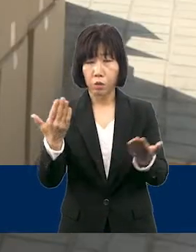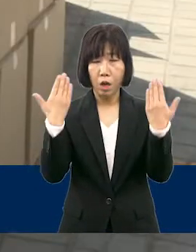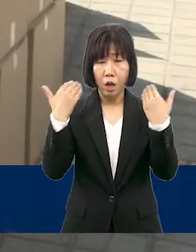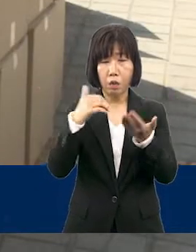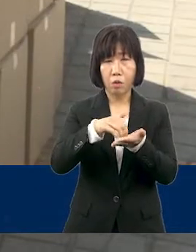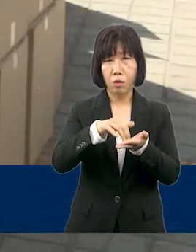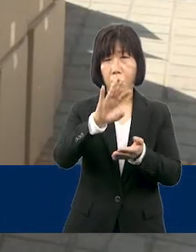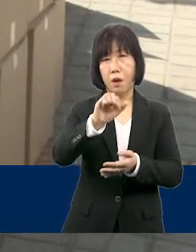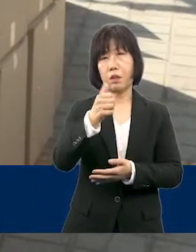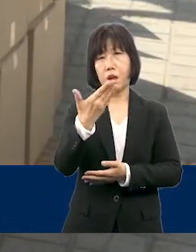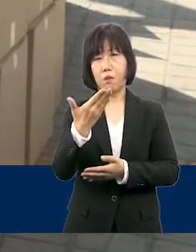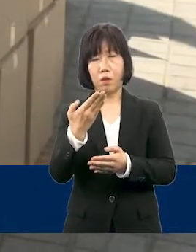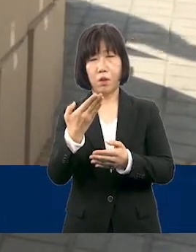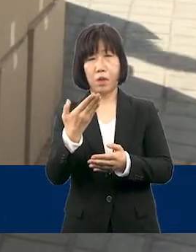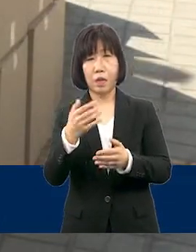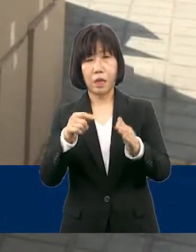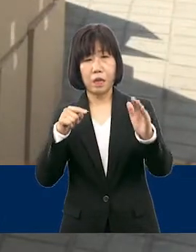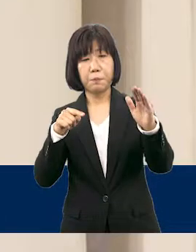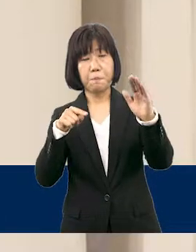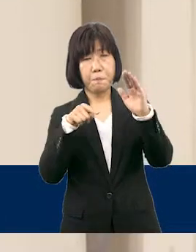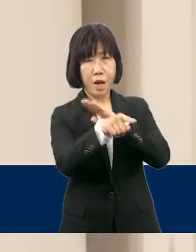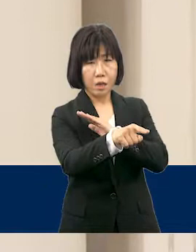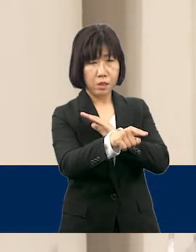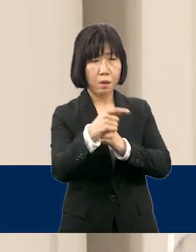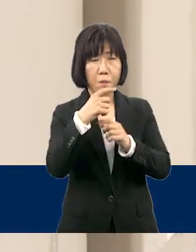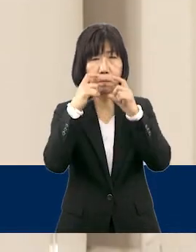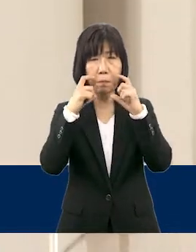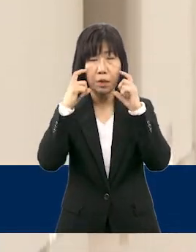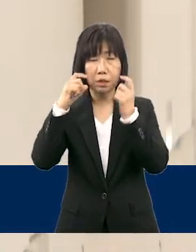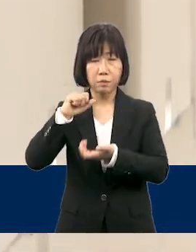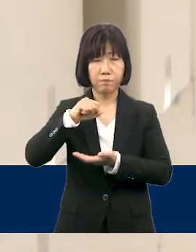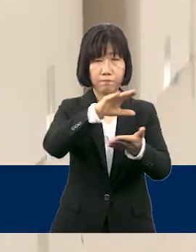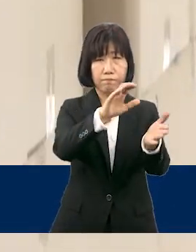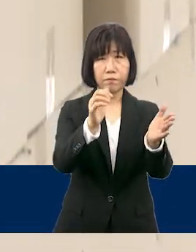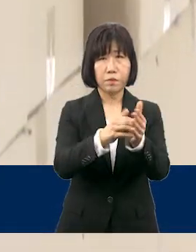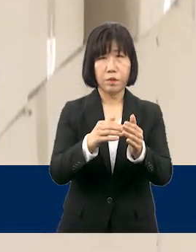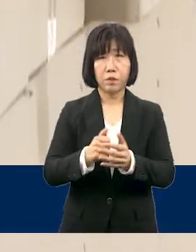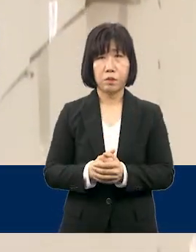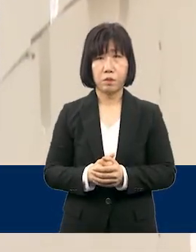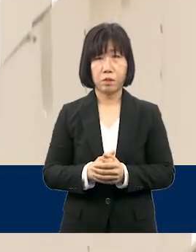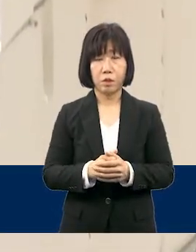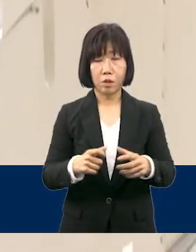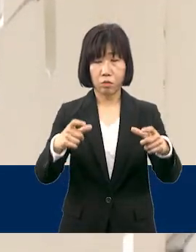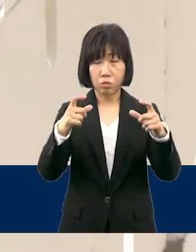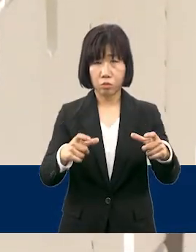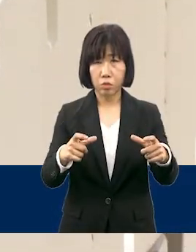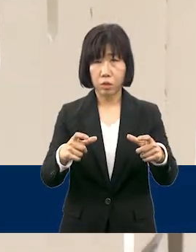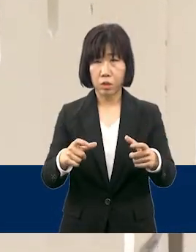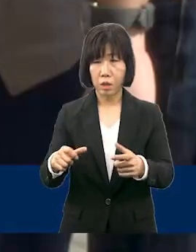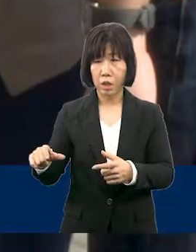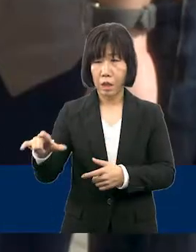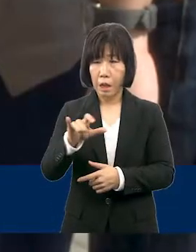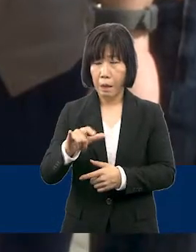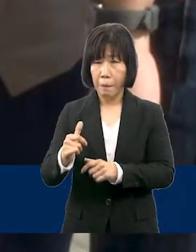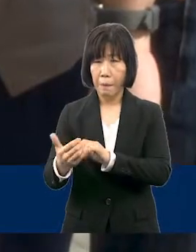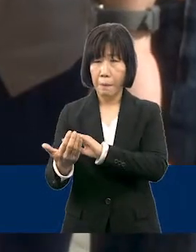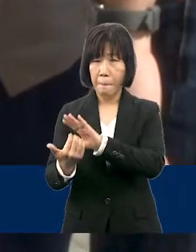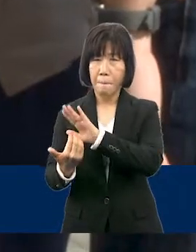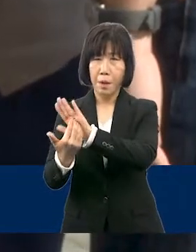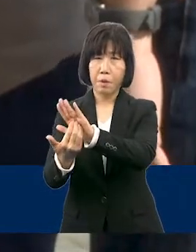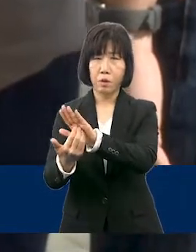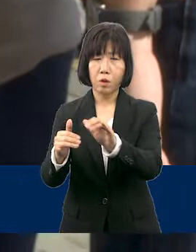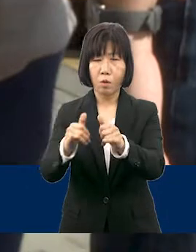49개 에 초등 고등 학교를 직접 방문해 마스크를 전달했습니다 동대문구는 크론 알고 감염